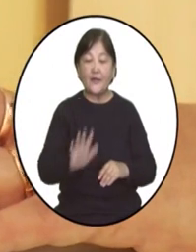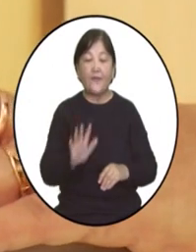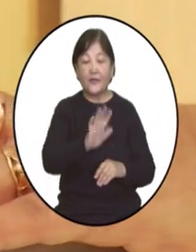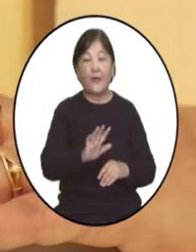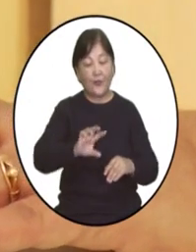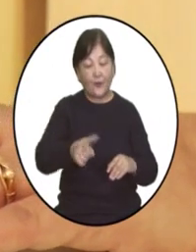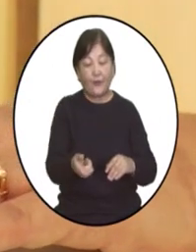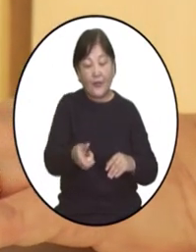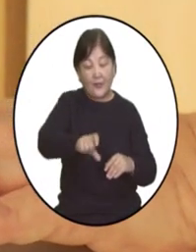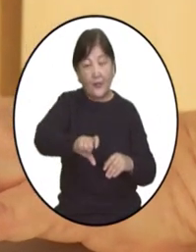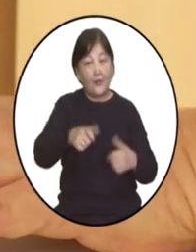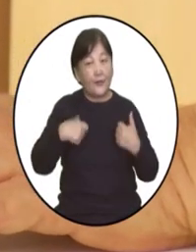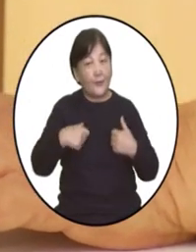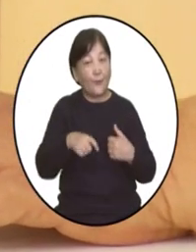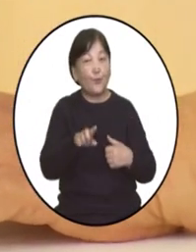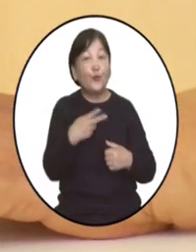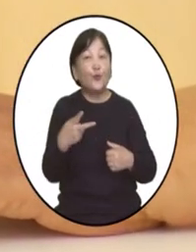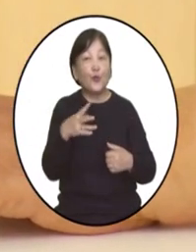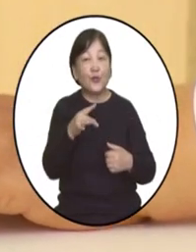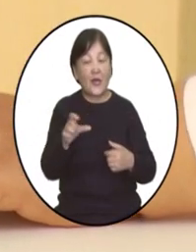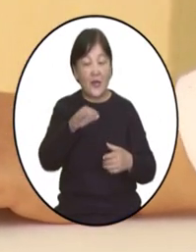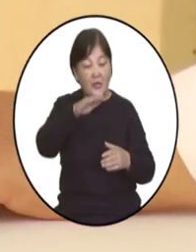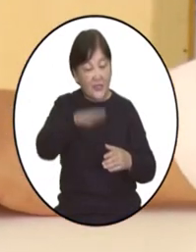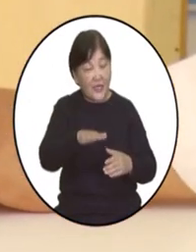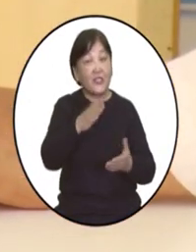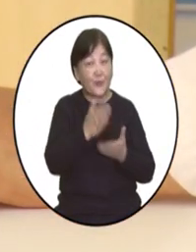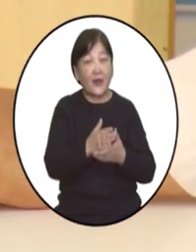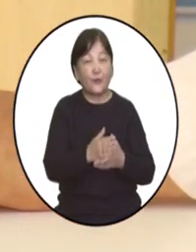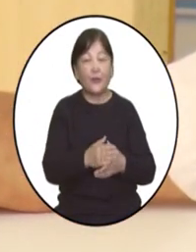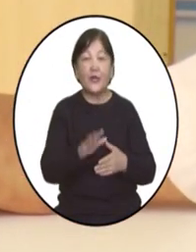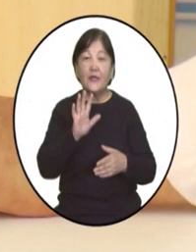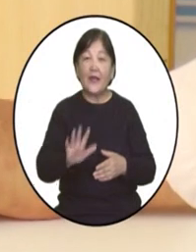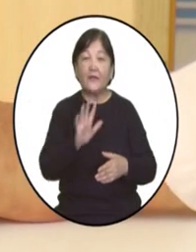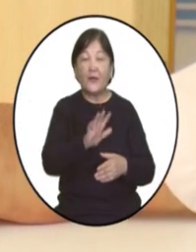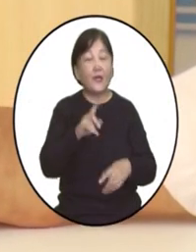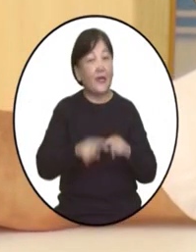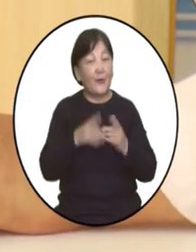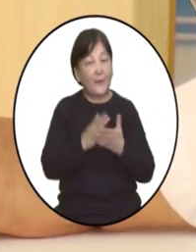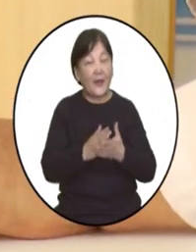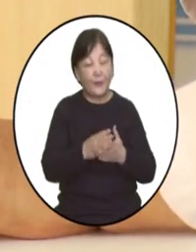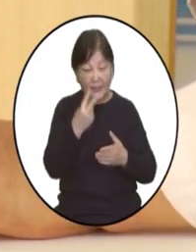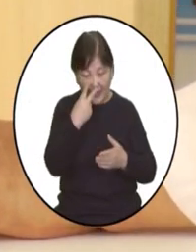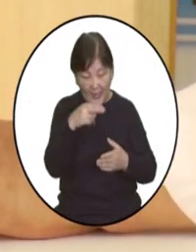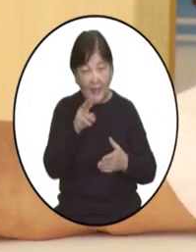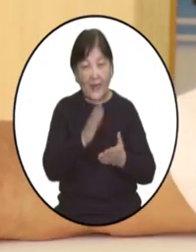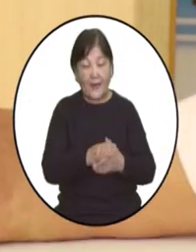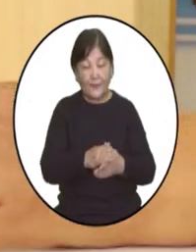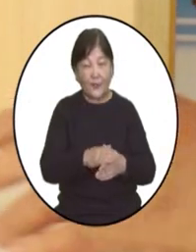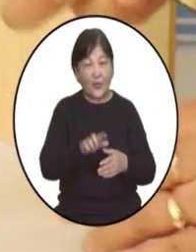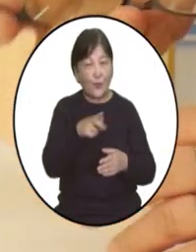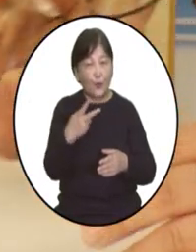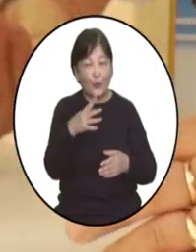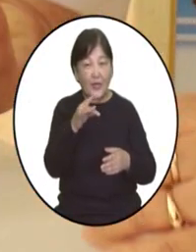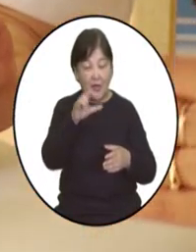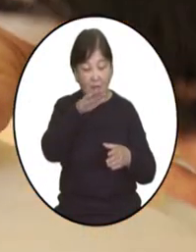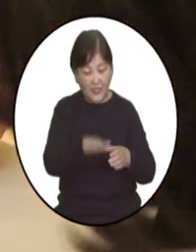байна. Бүлүүрээ шахаж чинь. 55 дээр хит байна вэ гэдэг бүгдээрээ ажиглая. За, 55